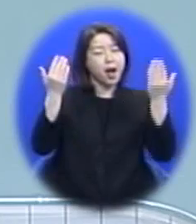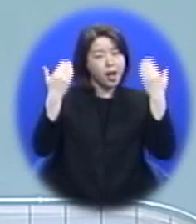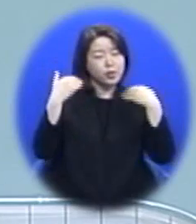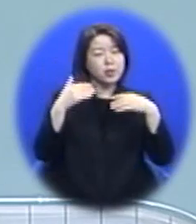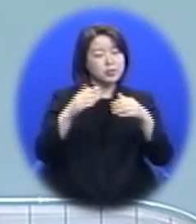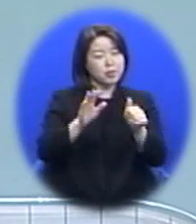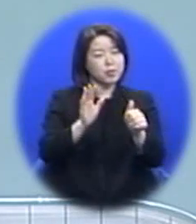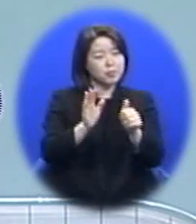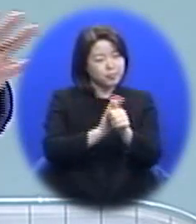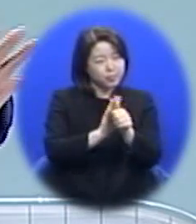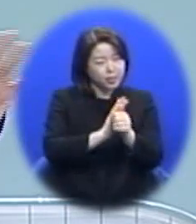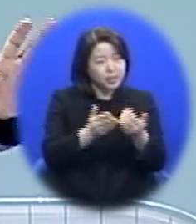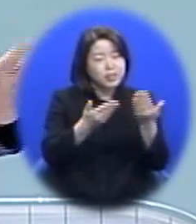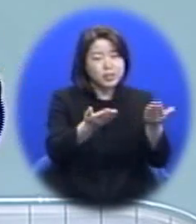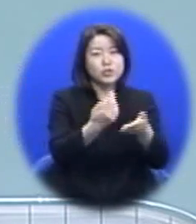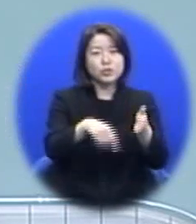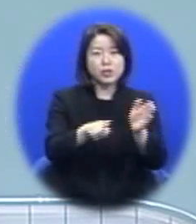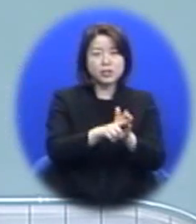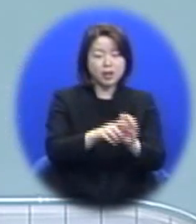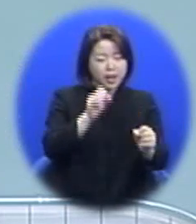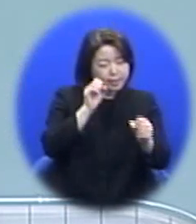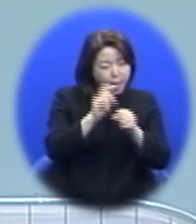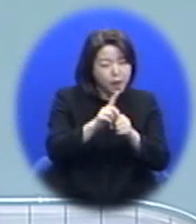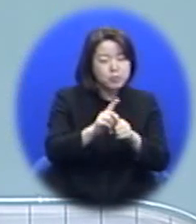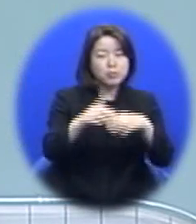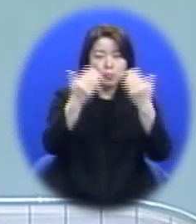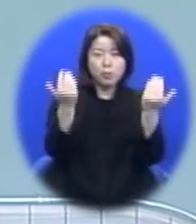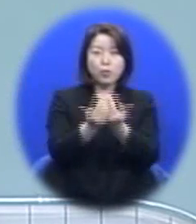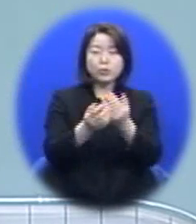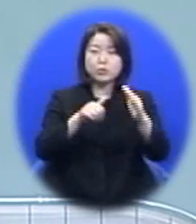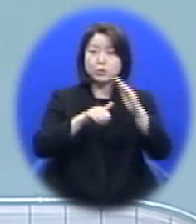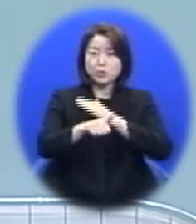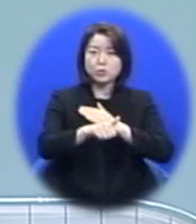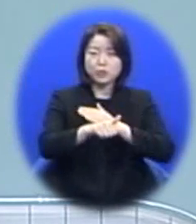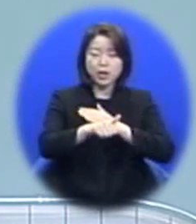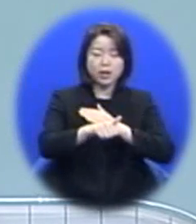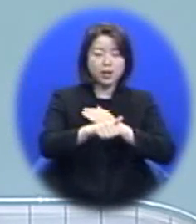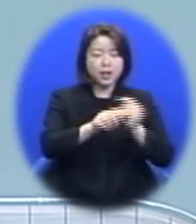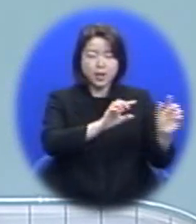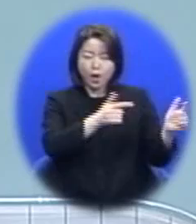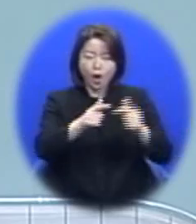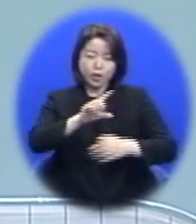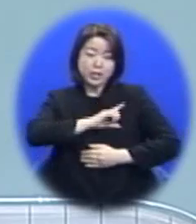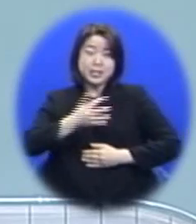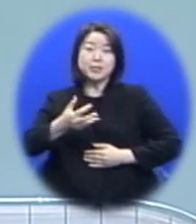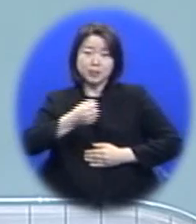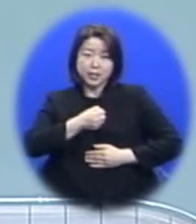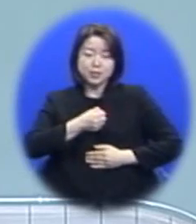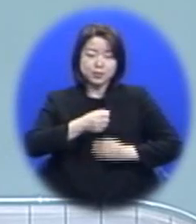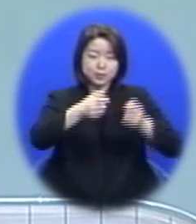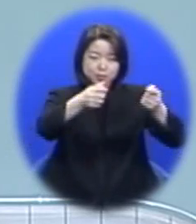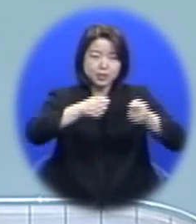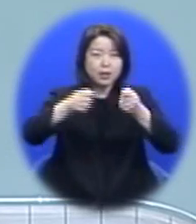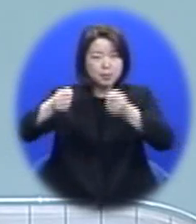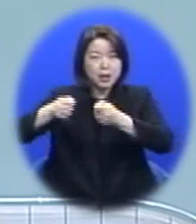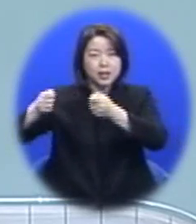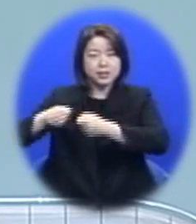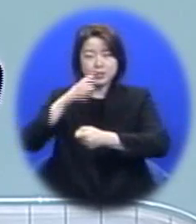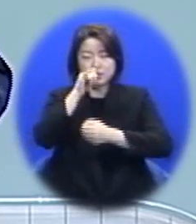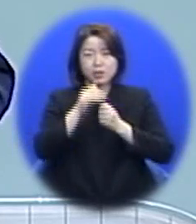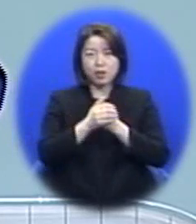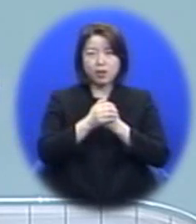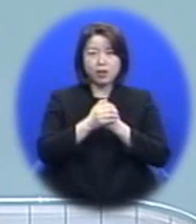건지 거의 모든 선수들이 다 상을 받았어요. 여러 가지 항목으로 상을 받았습니다.